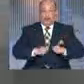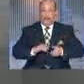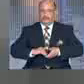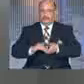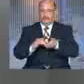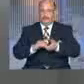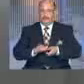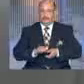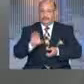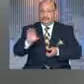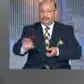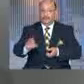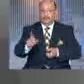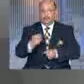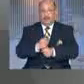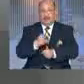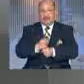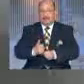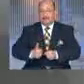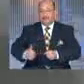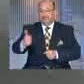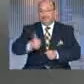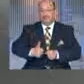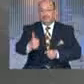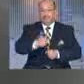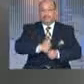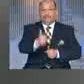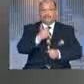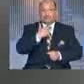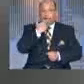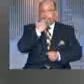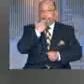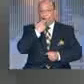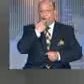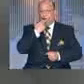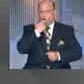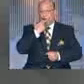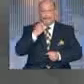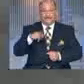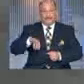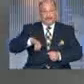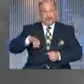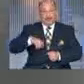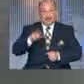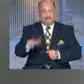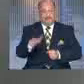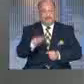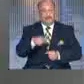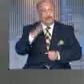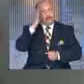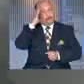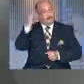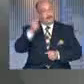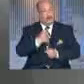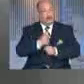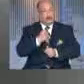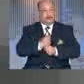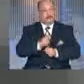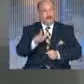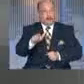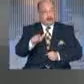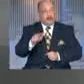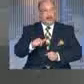في حدود 5000 دينار السقف يعني الأقصى 5000 دينار، تتنوع المشاريع حسب رغبة